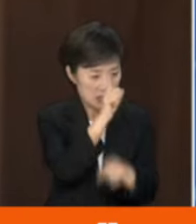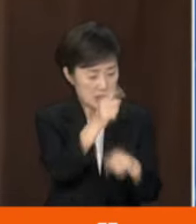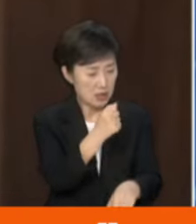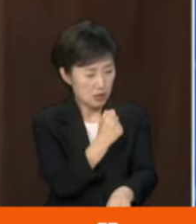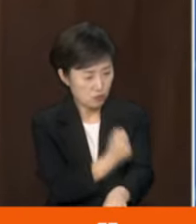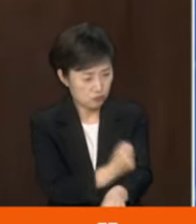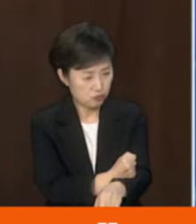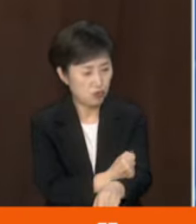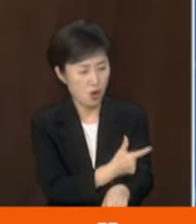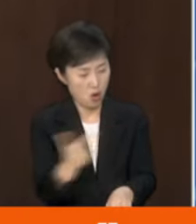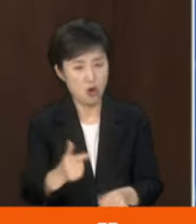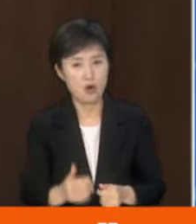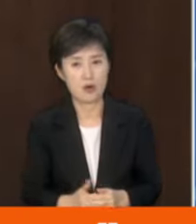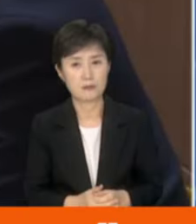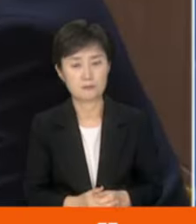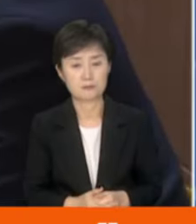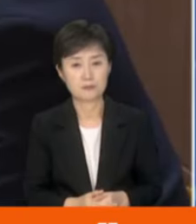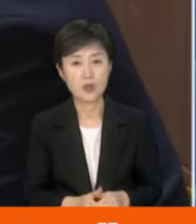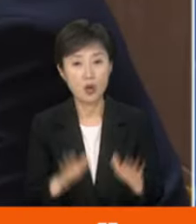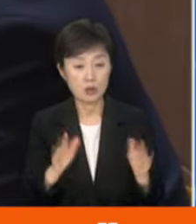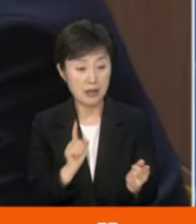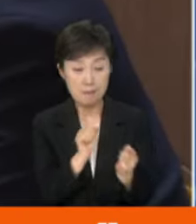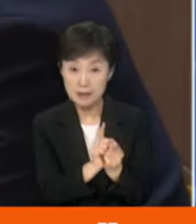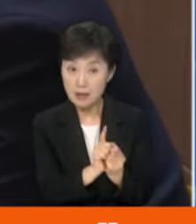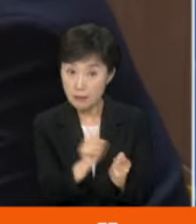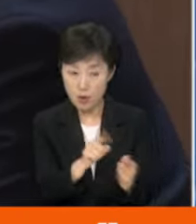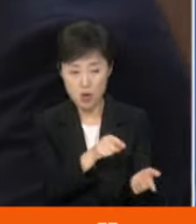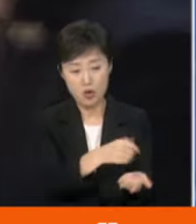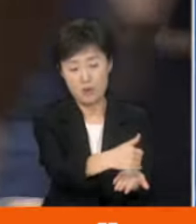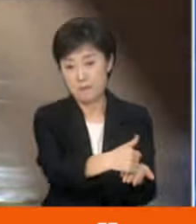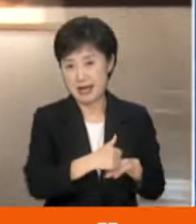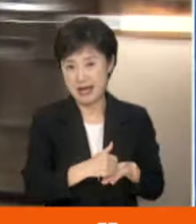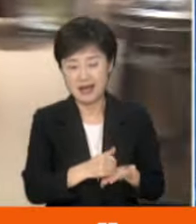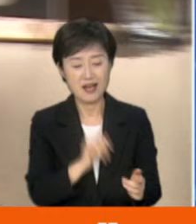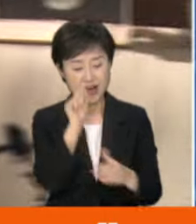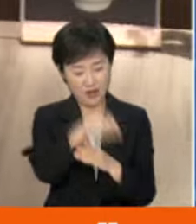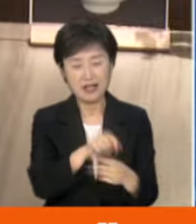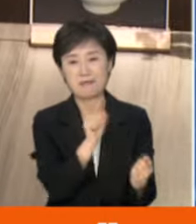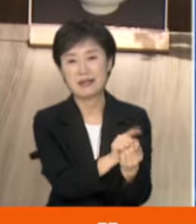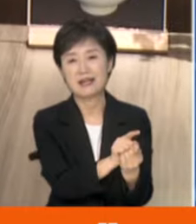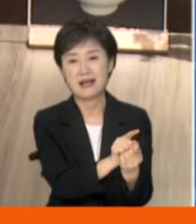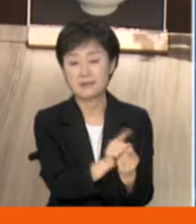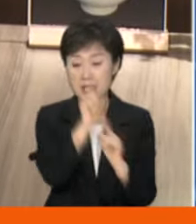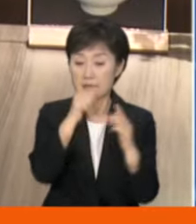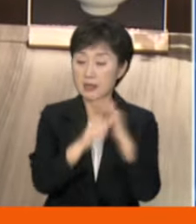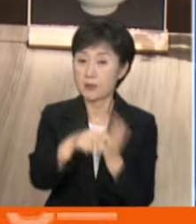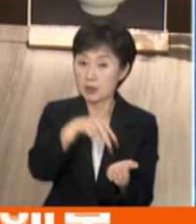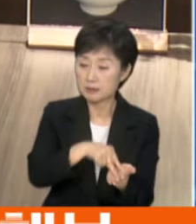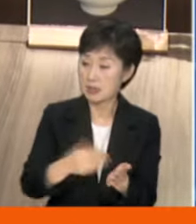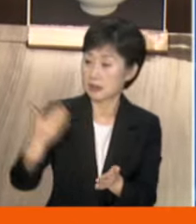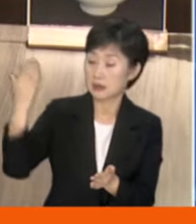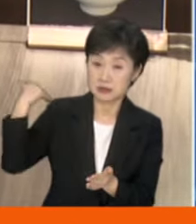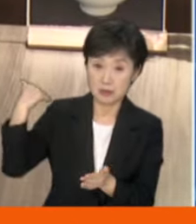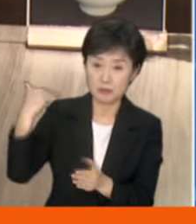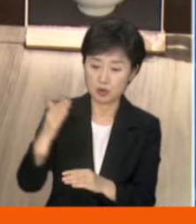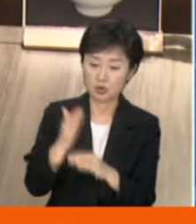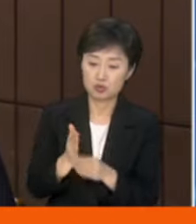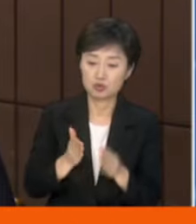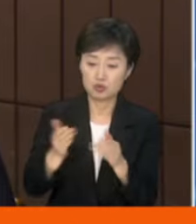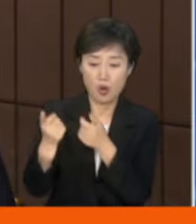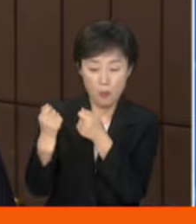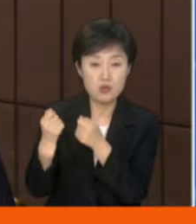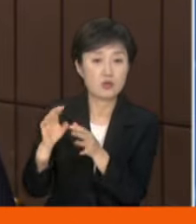크다고 생각한다고 했습니다. 오늘 만남은 이 대표 측의 요청으로 성사됐습니다. 이 대표는 지난달에는 중도 보수